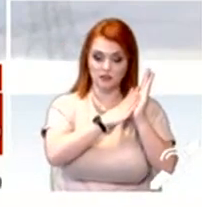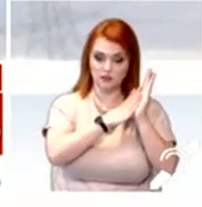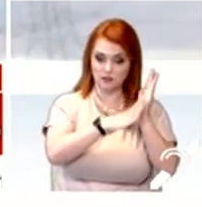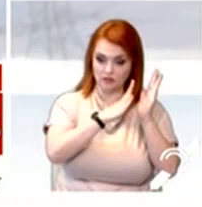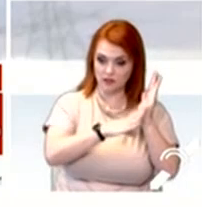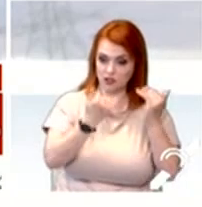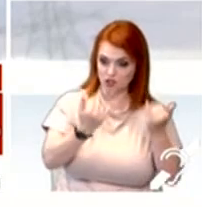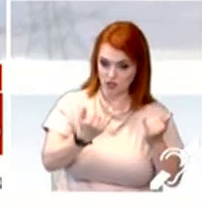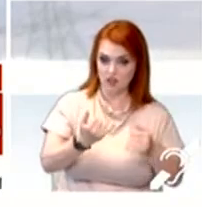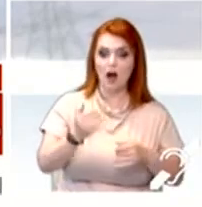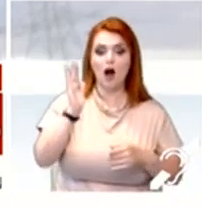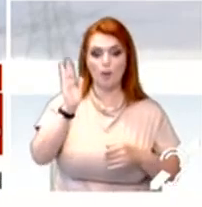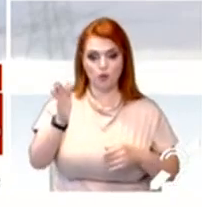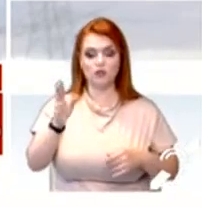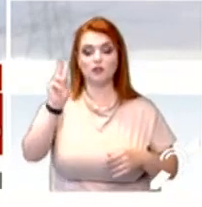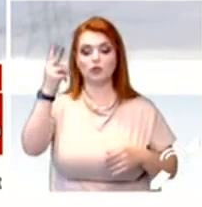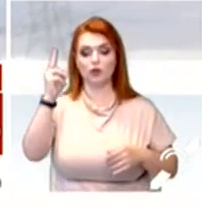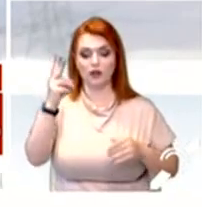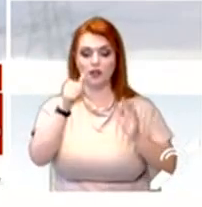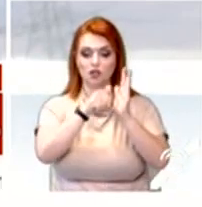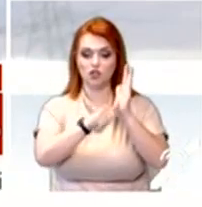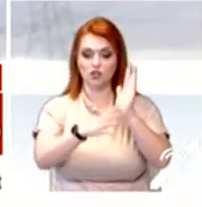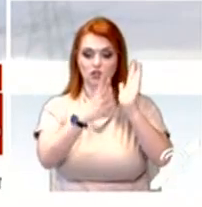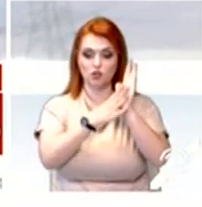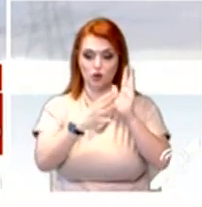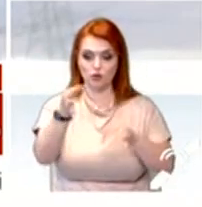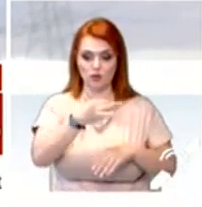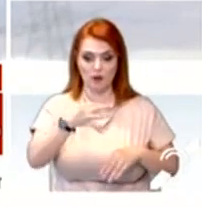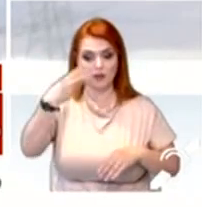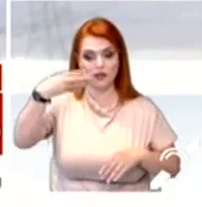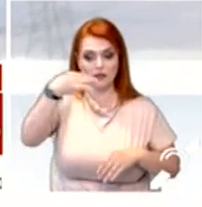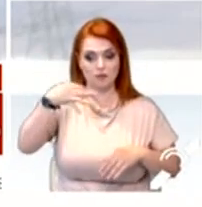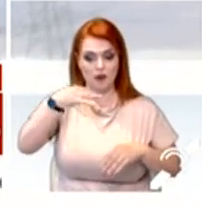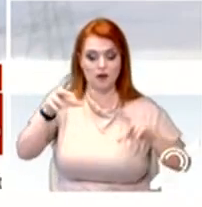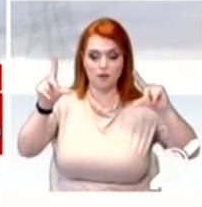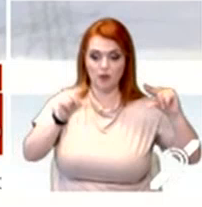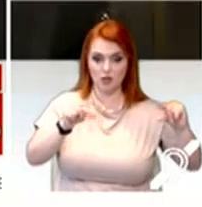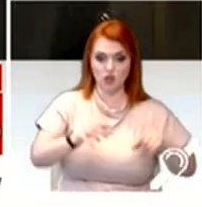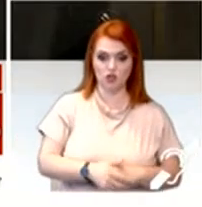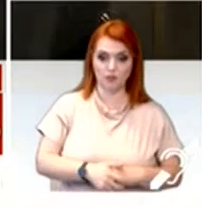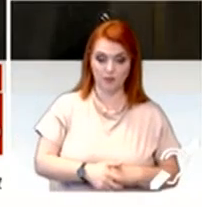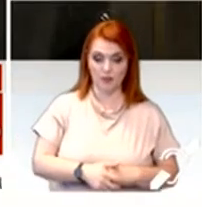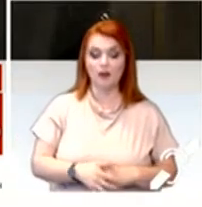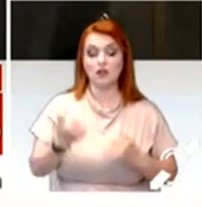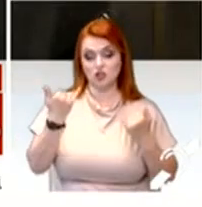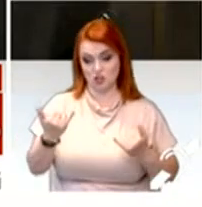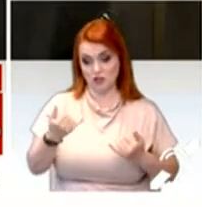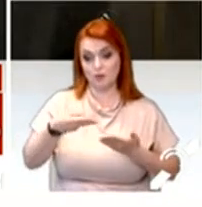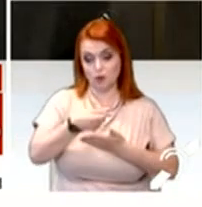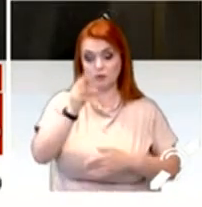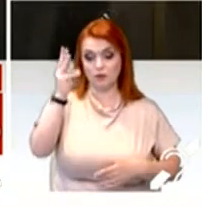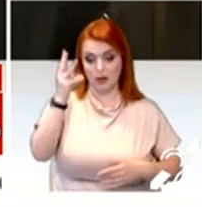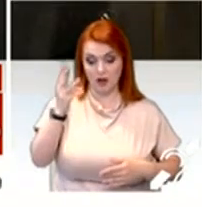de bani pentru 1 kilowatt-oră, în scădere cu 30 de bani. Andrei a recepționat cererea de la Premier Energy și a mai explicat